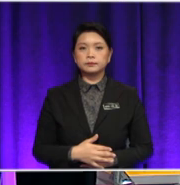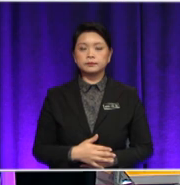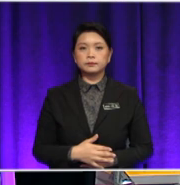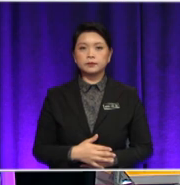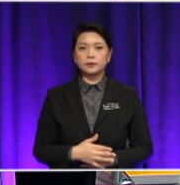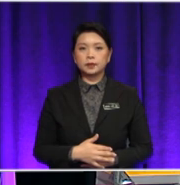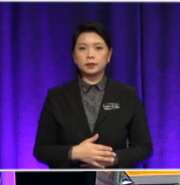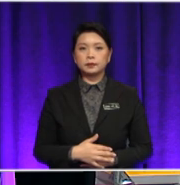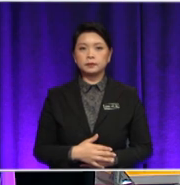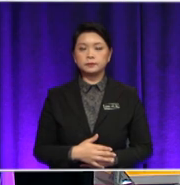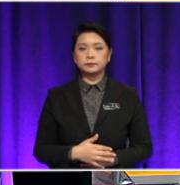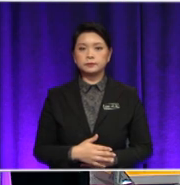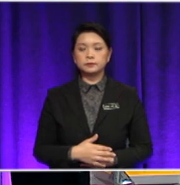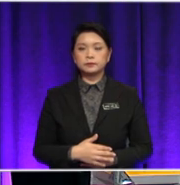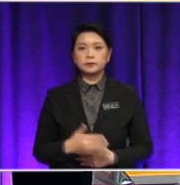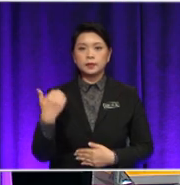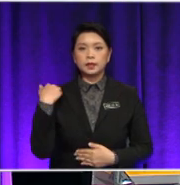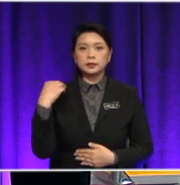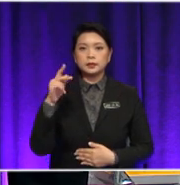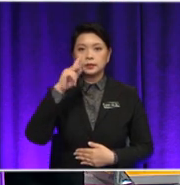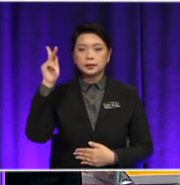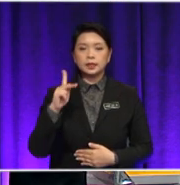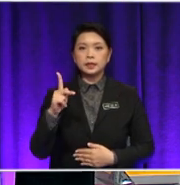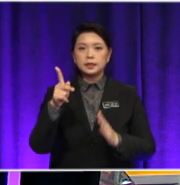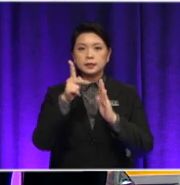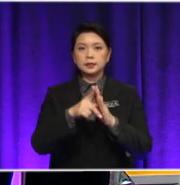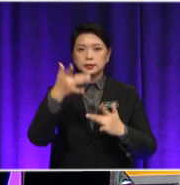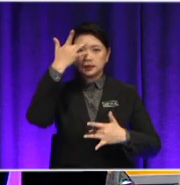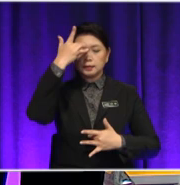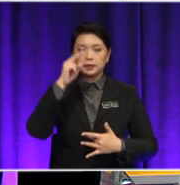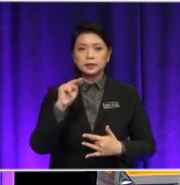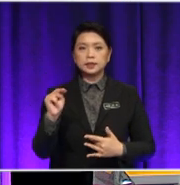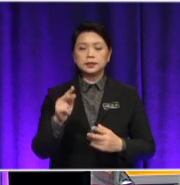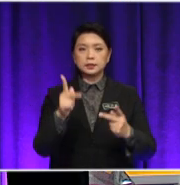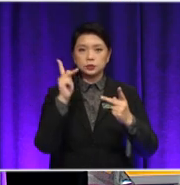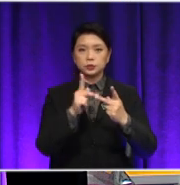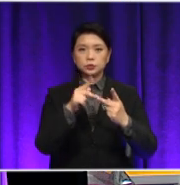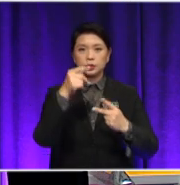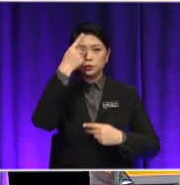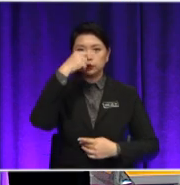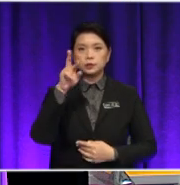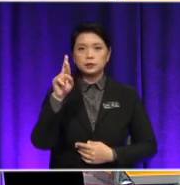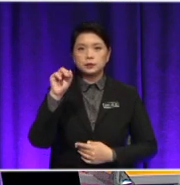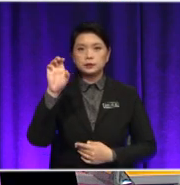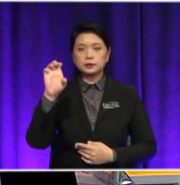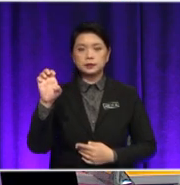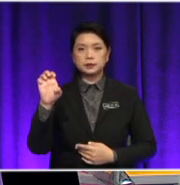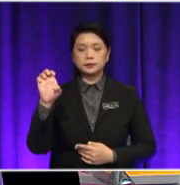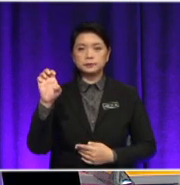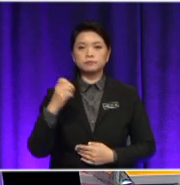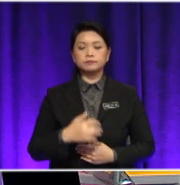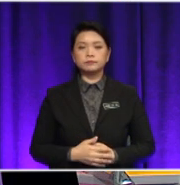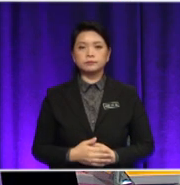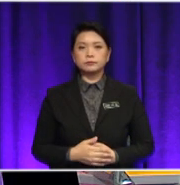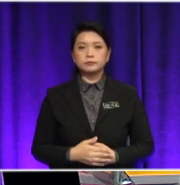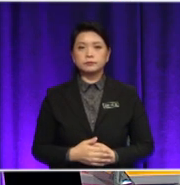Adakah kesakitan Akmal ni sesuai tidak untuk prosedur rice ataupun rawatan rice? Sebenarnya saya pergi